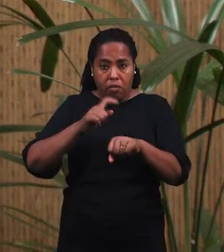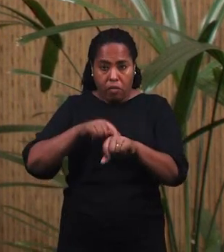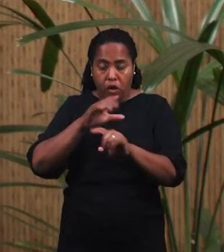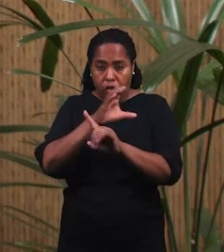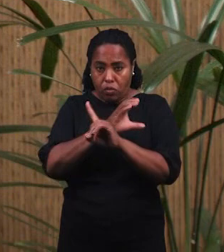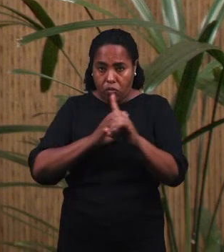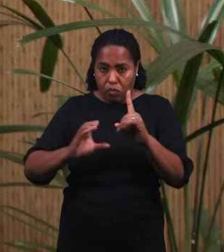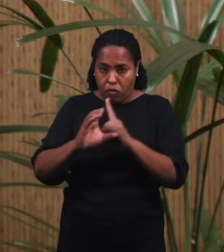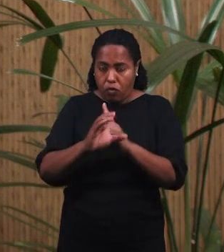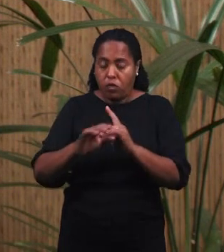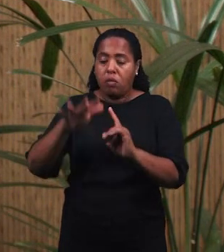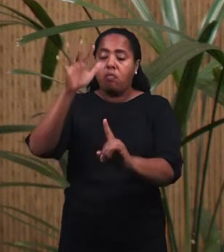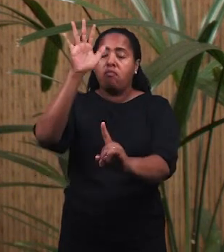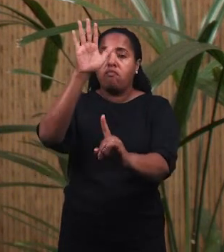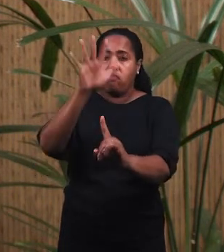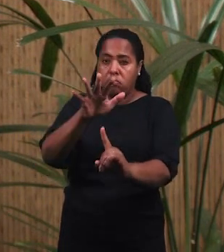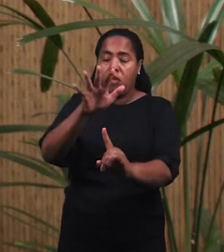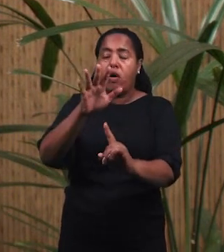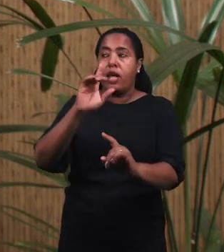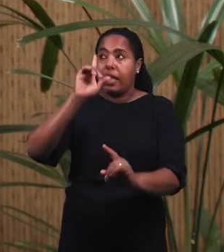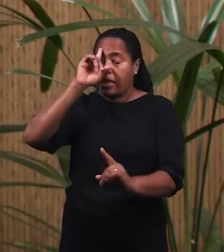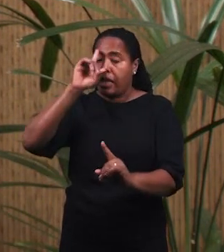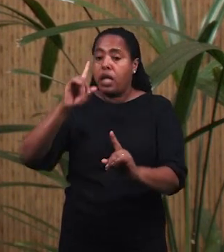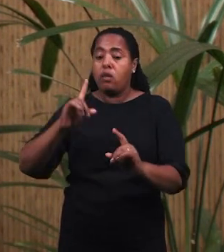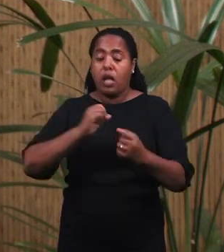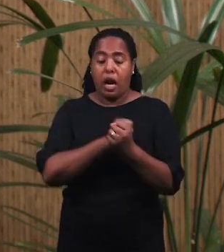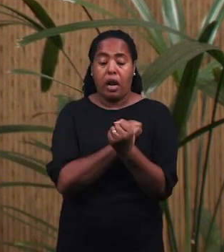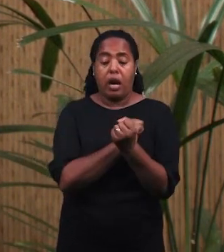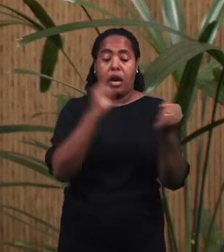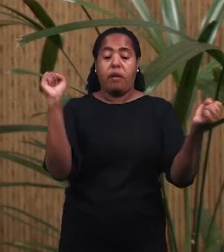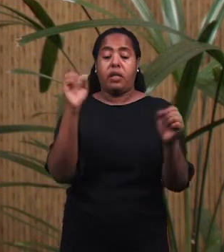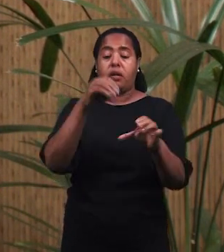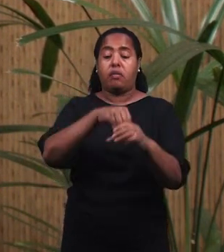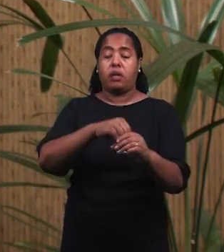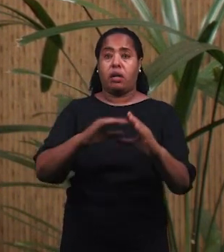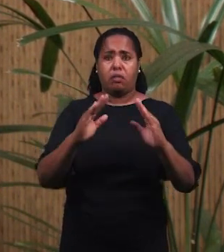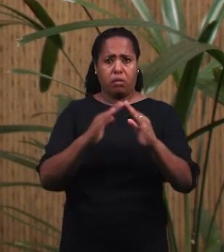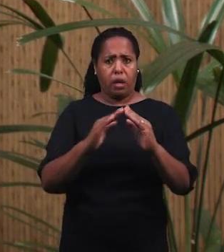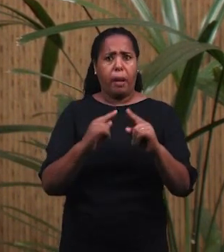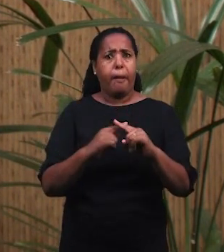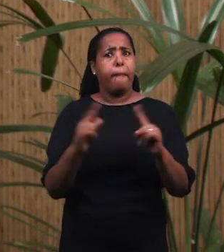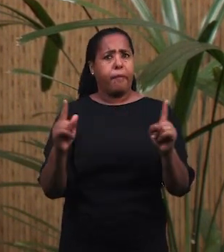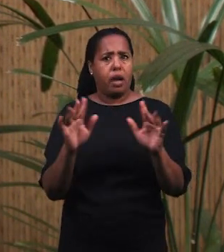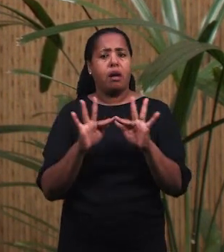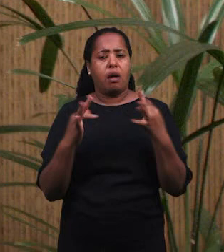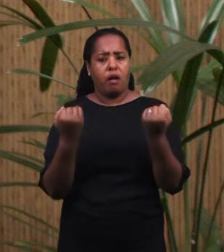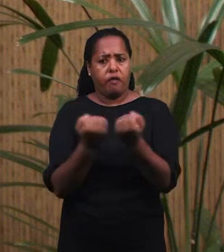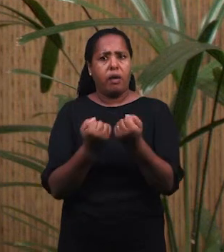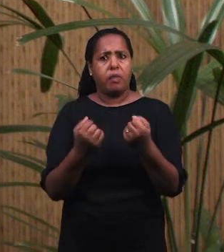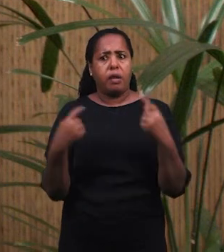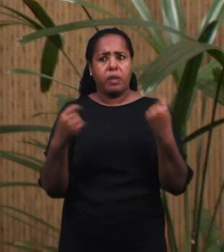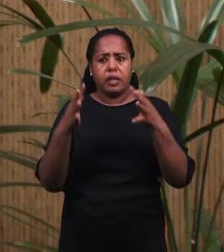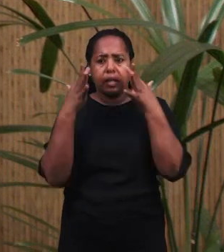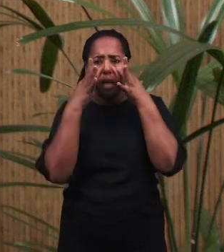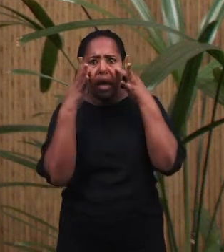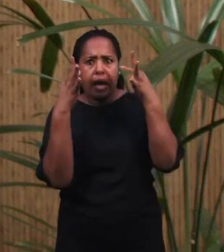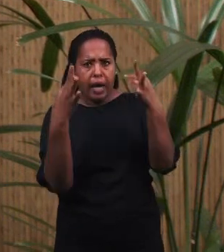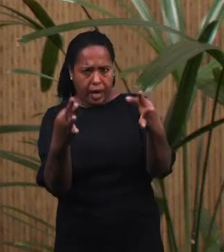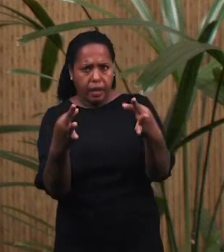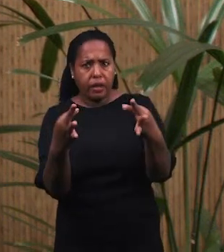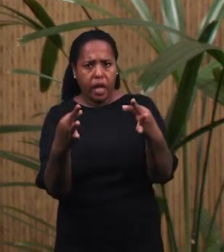во время молитвы сегодня Бог даст освобождение, победу этой семье. Но семье